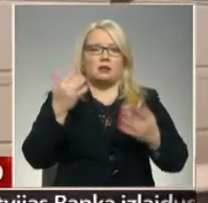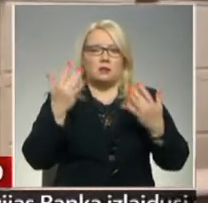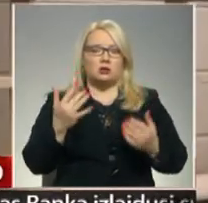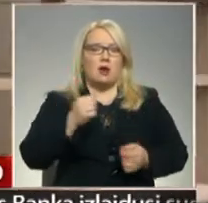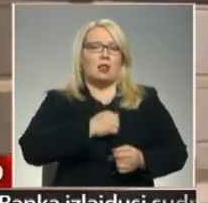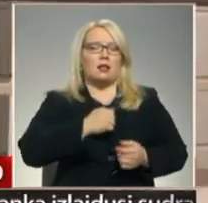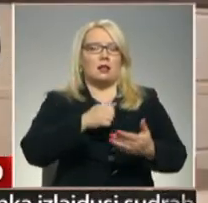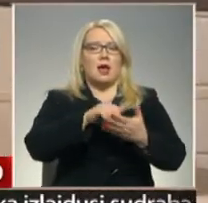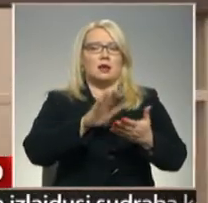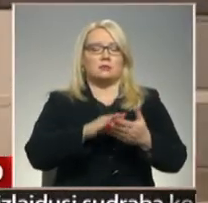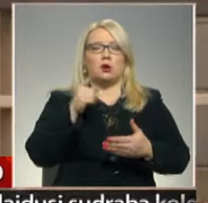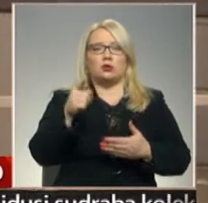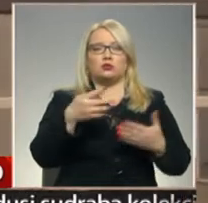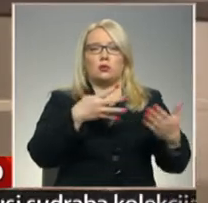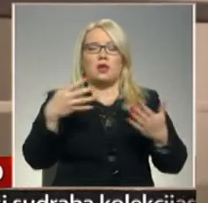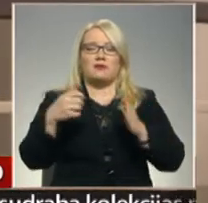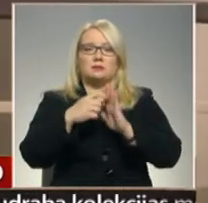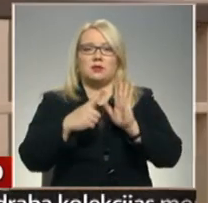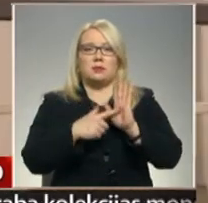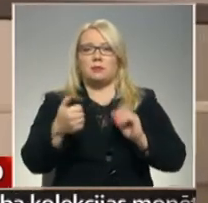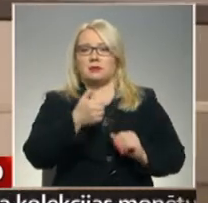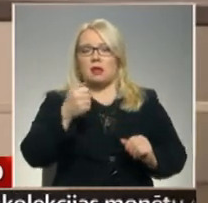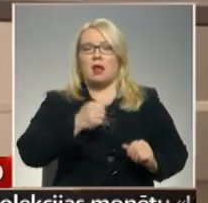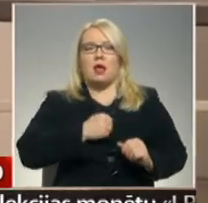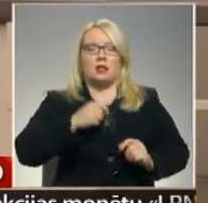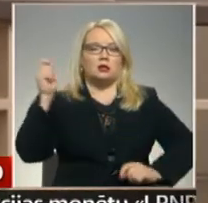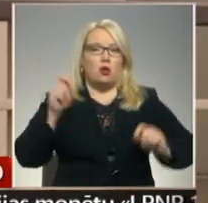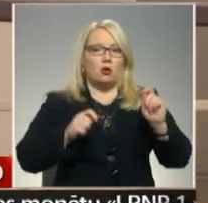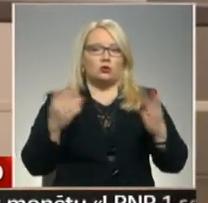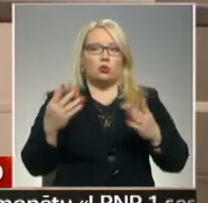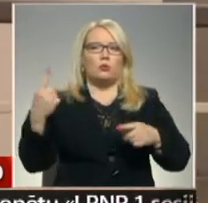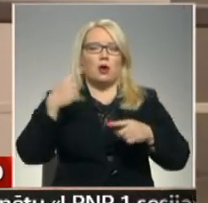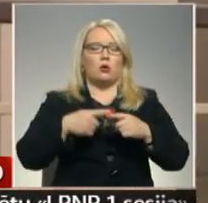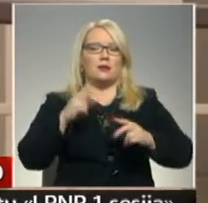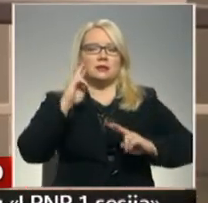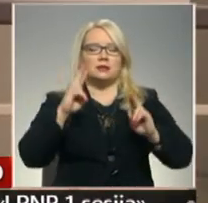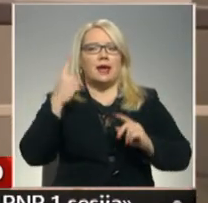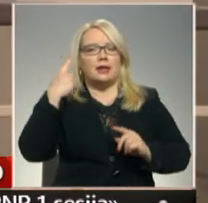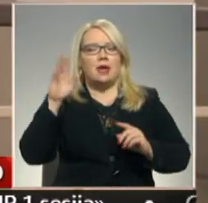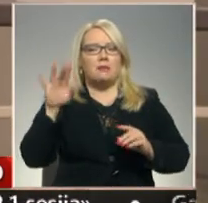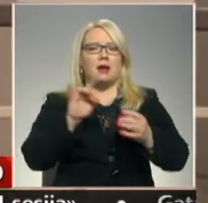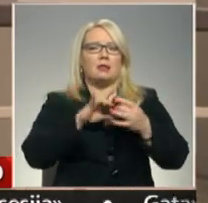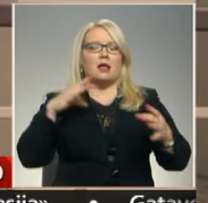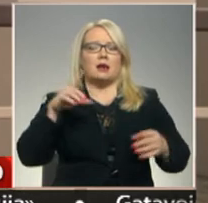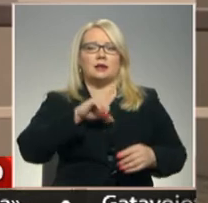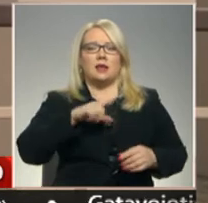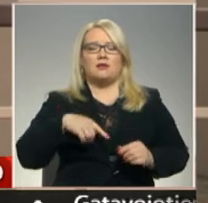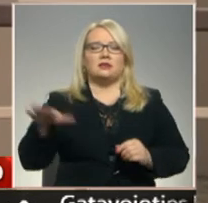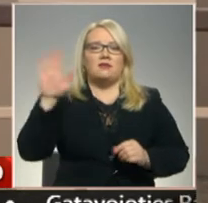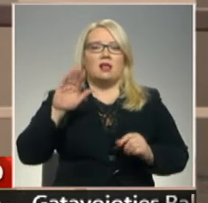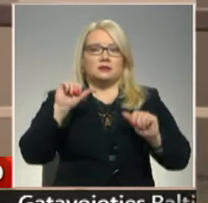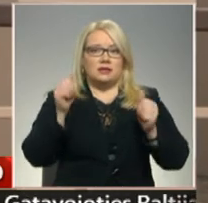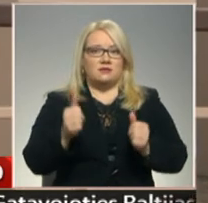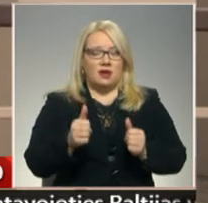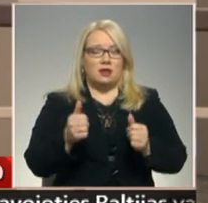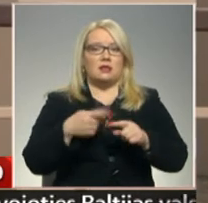tika atzīmēts 1917. Gada Latgales kongress, kurā pirmoreiz izskanēja ideja par neatkarīgas Latvijas valsts izveidi,